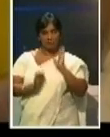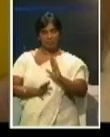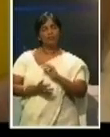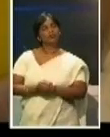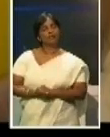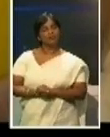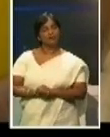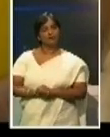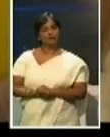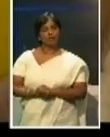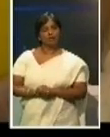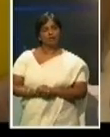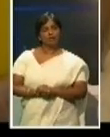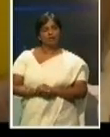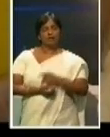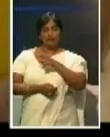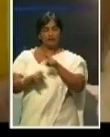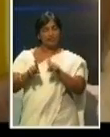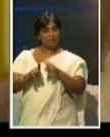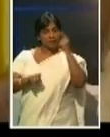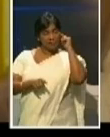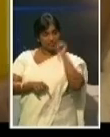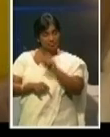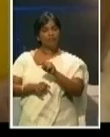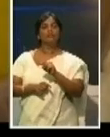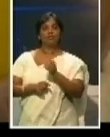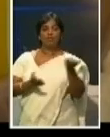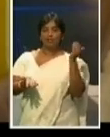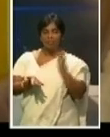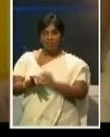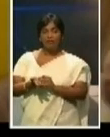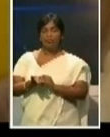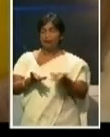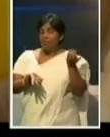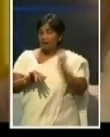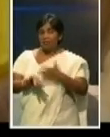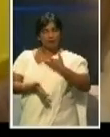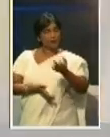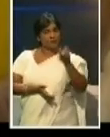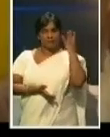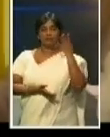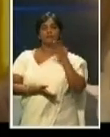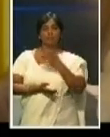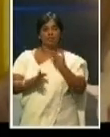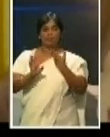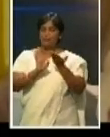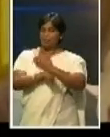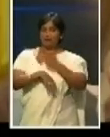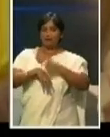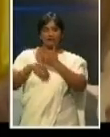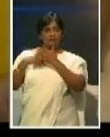තියෙනවා මේ වගේ සිද්ධියක් නැවතත් සිදු නොවන්නට. මේ පෞද්ගලික